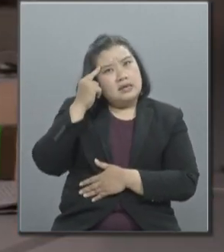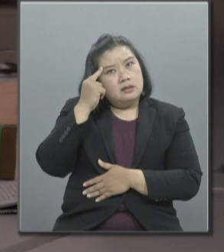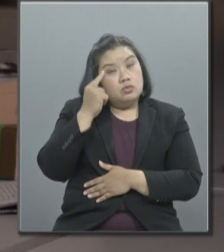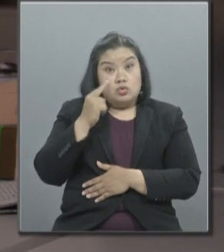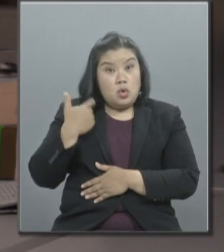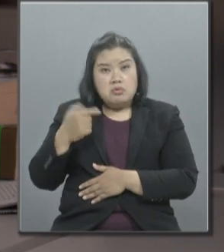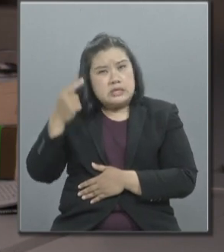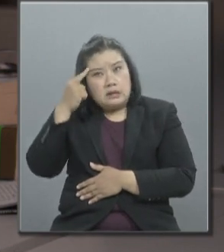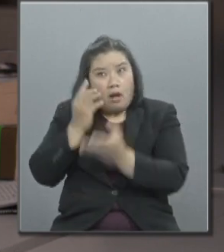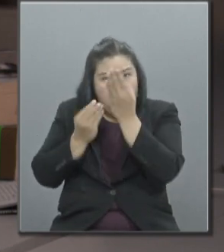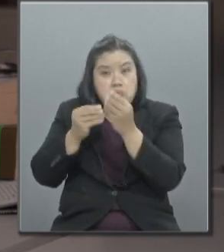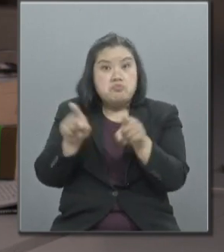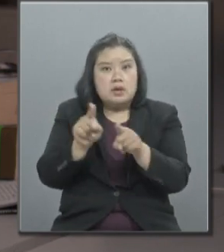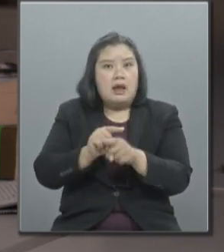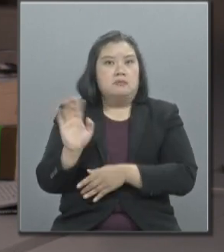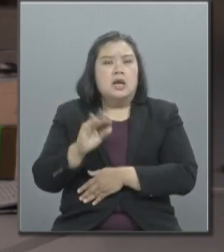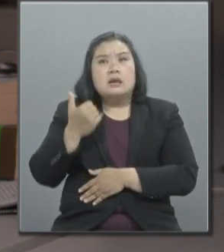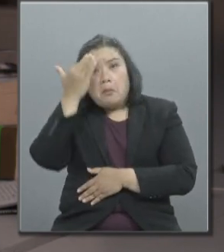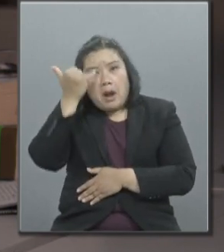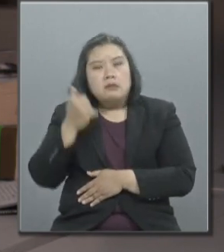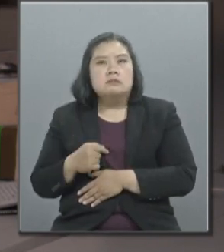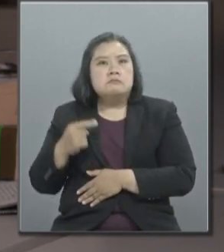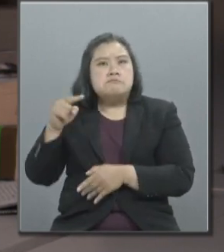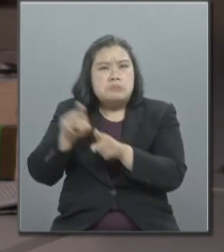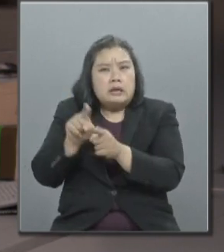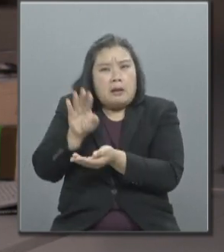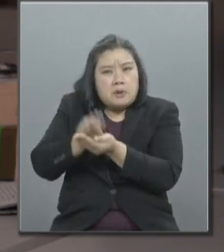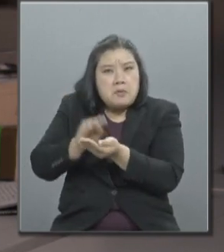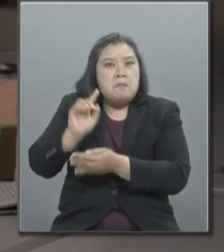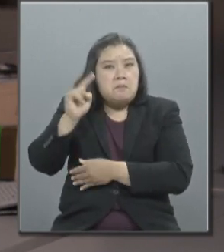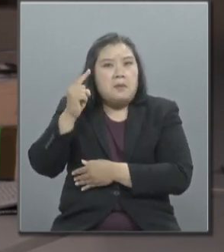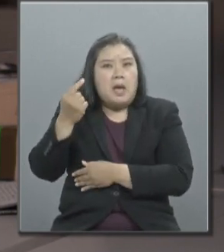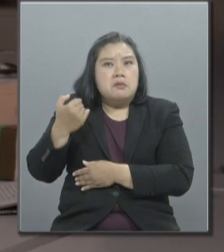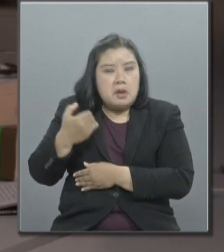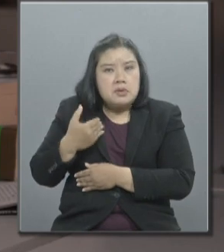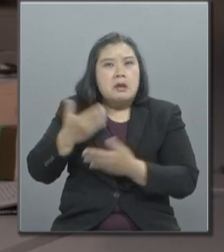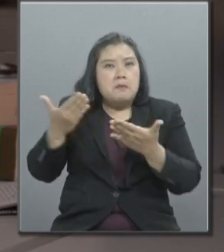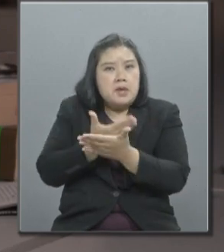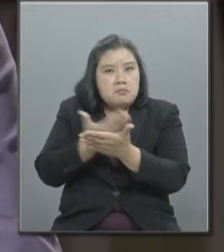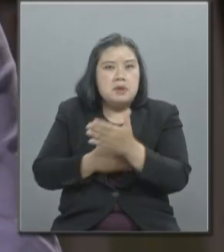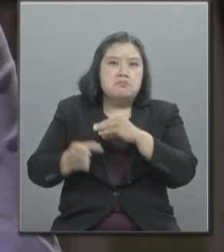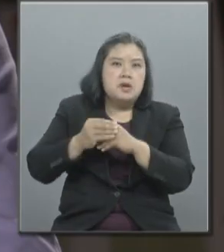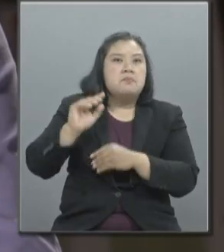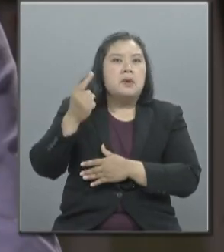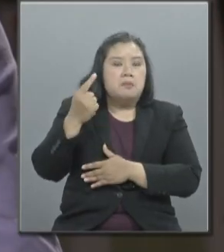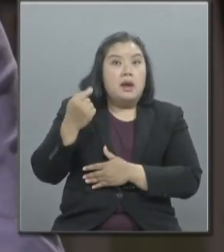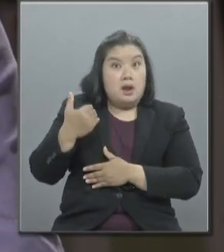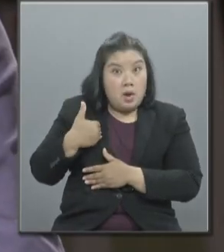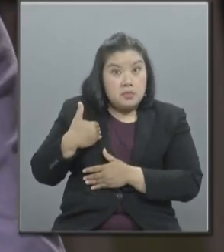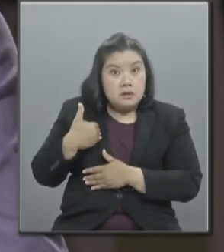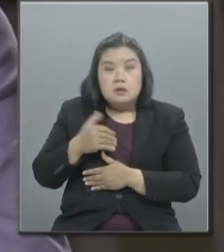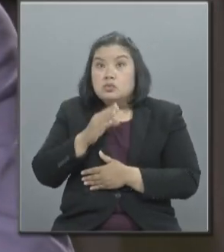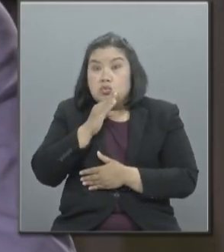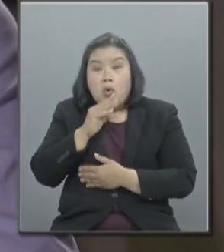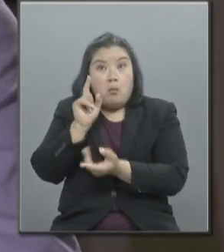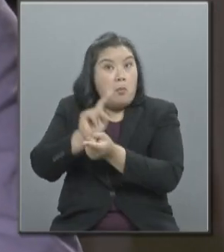ข้อมูลชุดเดียวเพราะว่าข้อมูลมันไม่ตายครับข้อมูลมันเคลื่อนไหวเปลี่ยนแปลงแล้วก็เราก็มักจะพบข้อมูลข้อเท็จจริงใหม่ๆเสม